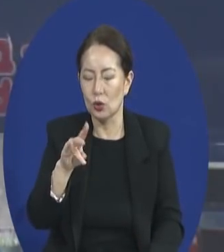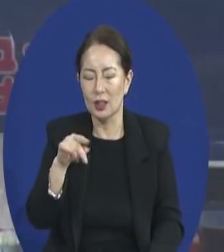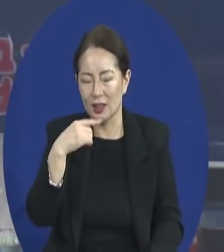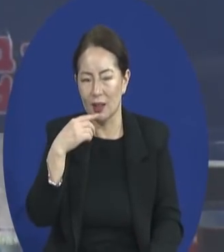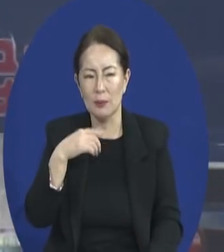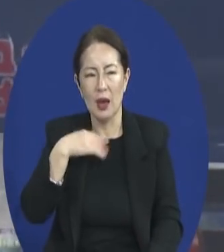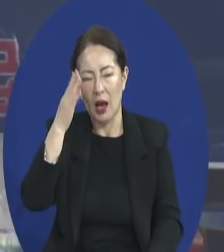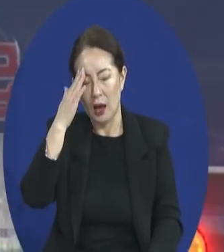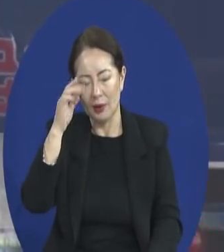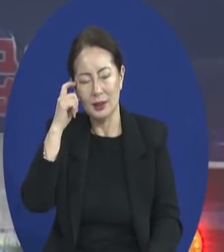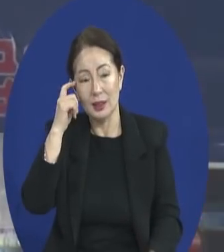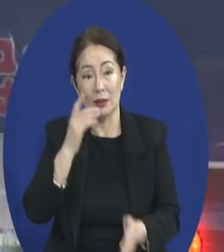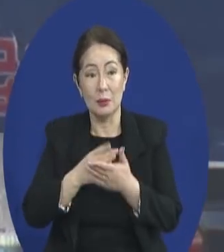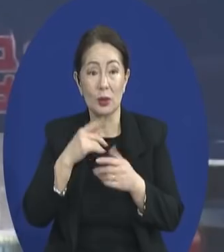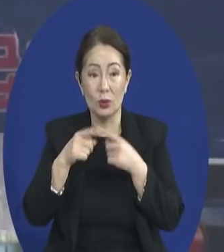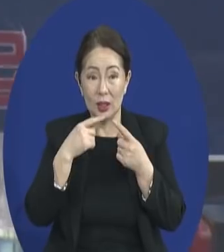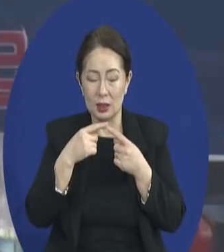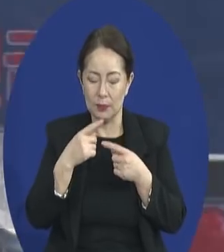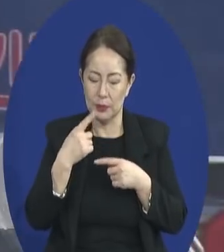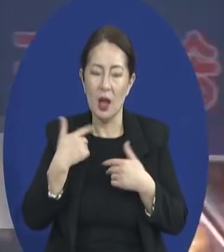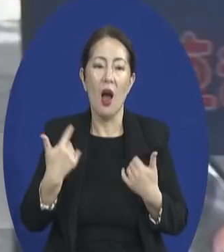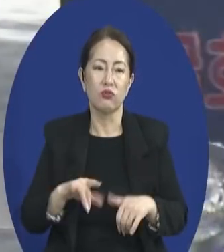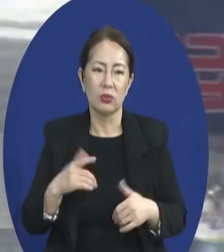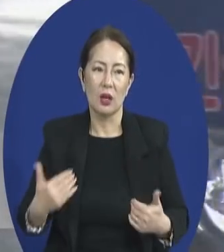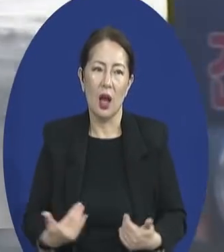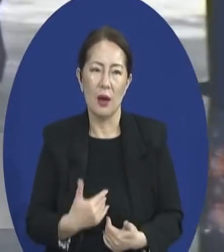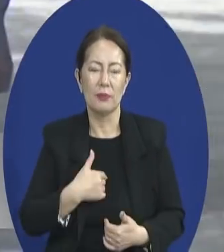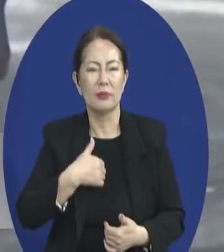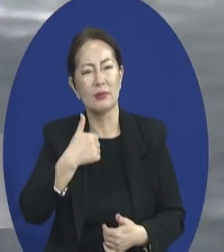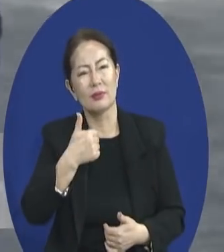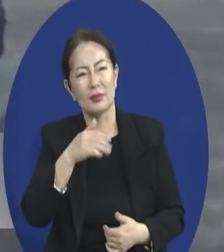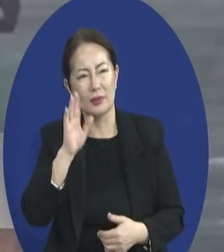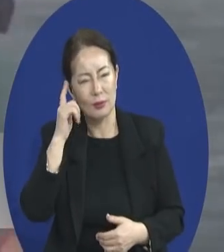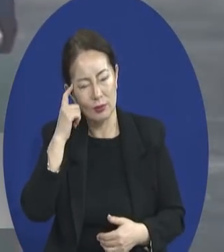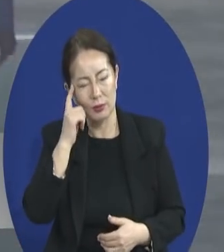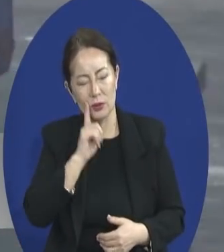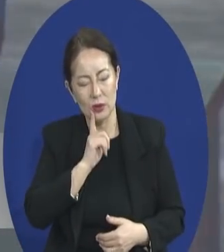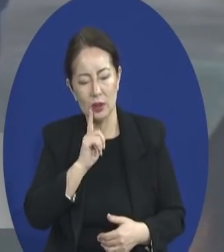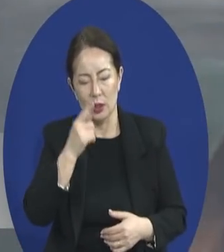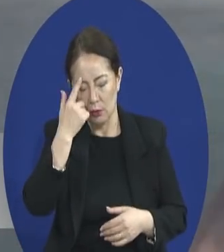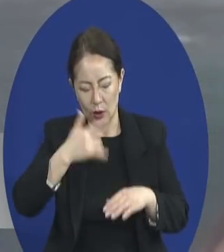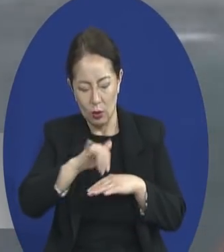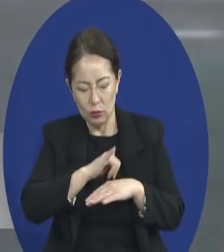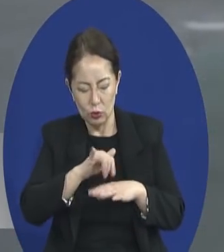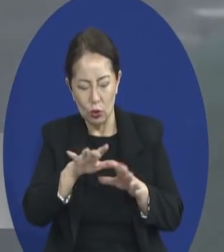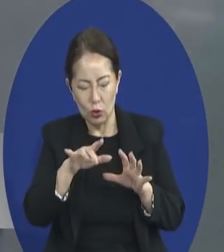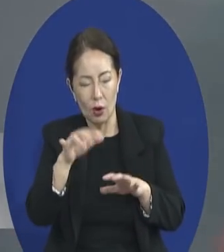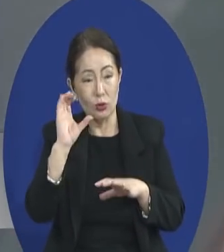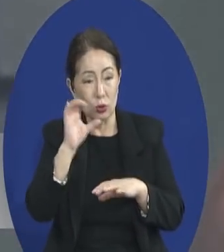санаж байгаа тухай дурджээ. Тэрээр энгийн амьдрал татаархаж байсан ч хожим их орон ар түмнийхээ төлөө зүтгэхээр шийдсэн гэдгээ